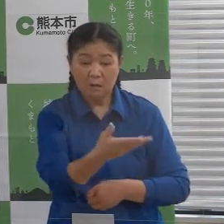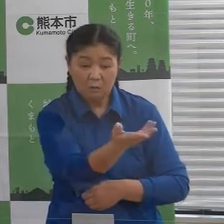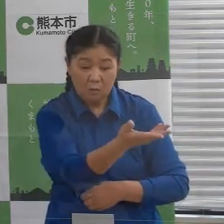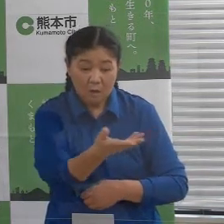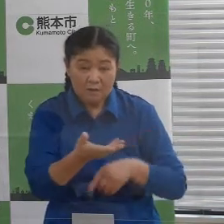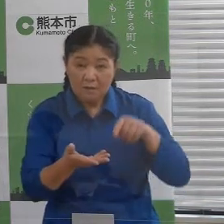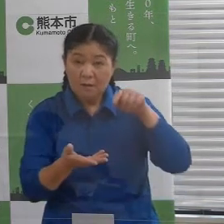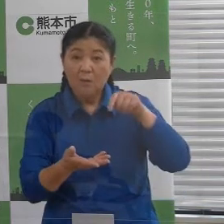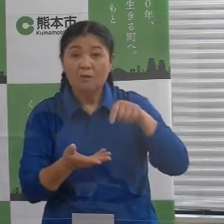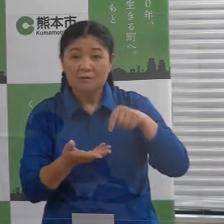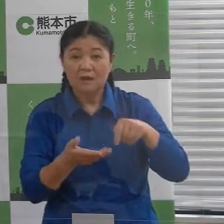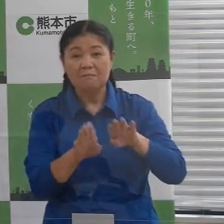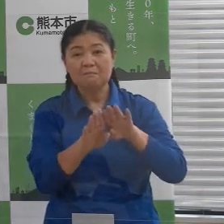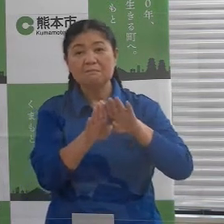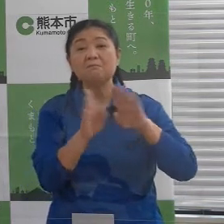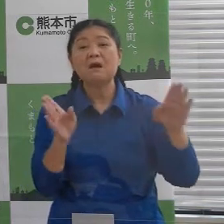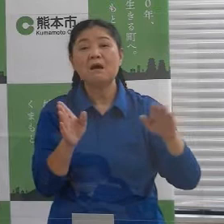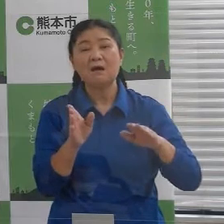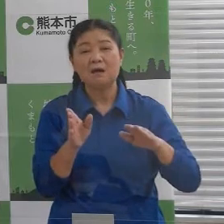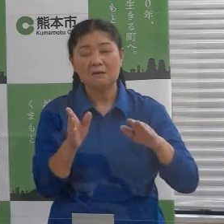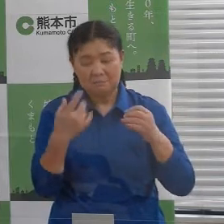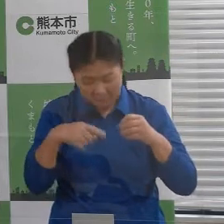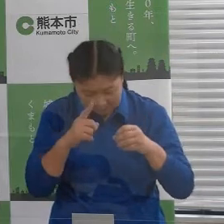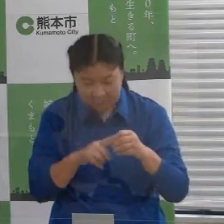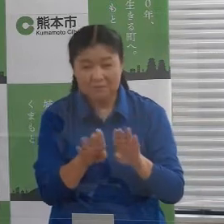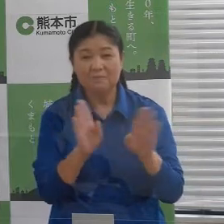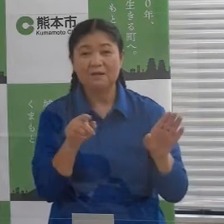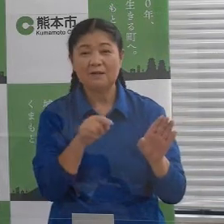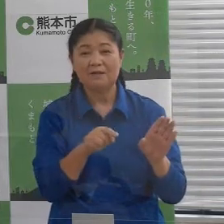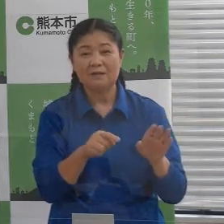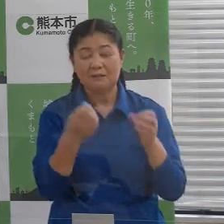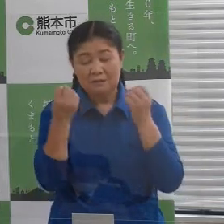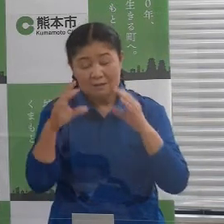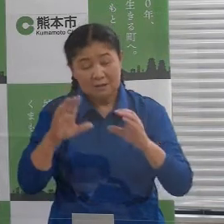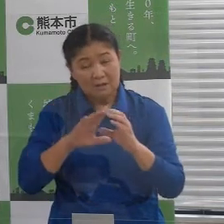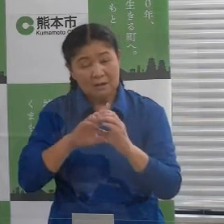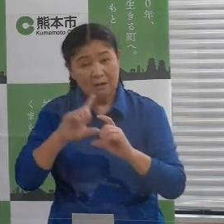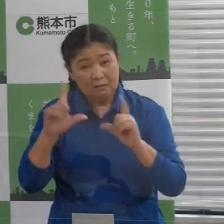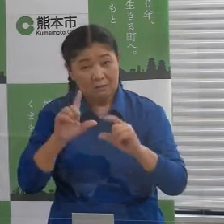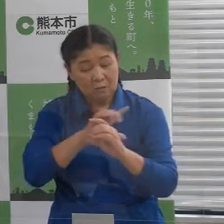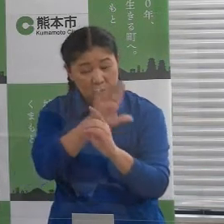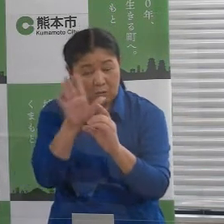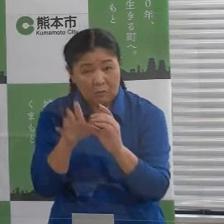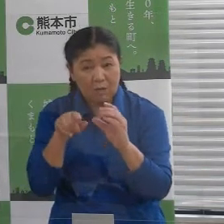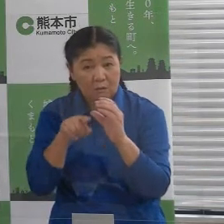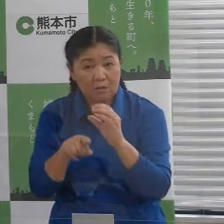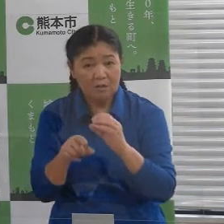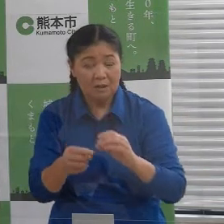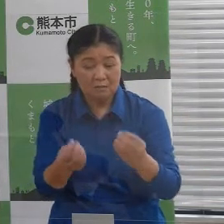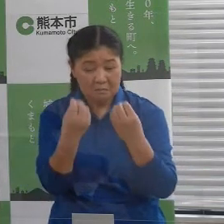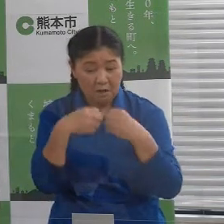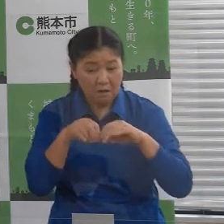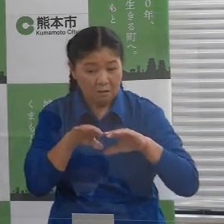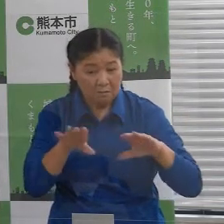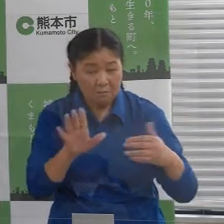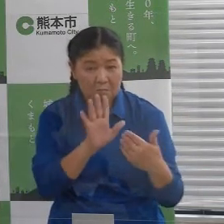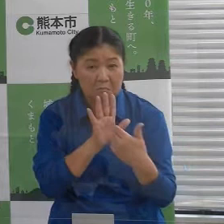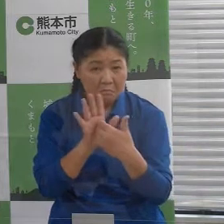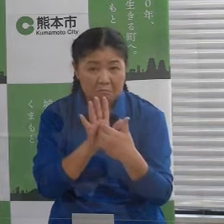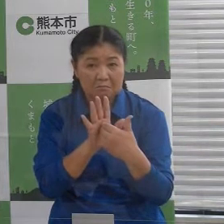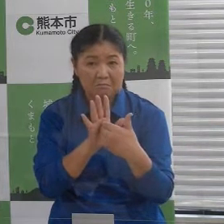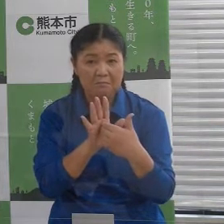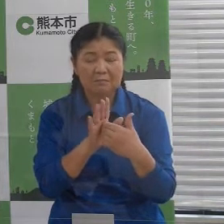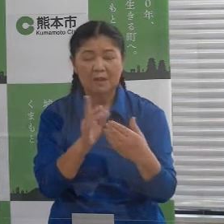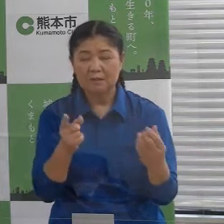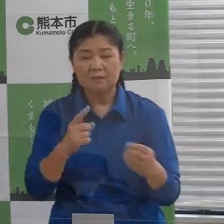敷で開催をしておりましたが、新型コロナウイルス感染症の感染拡大防止の観点から来年